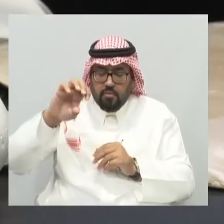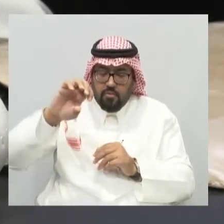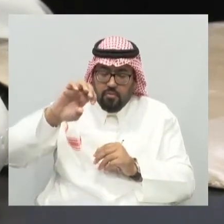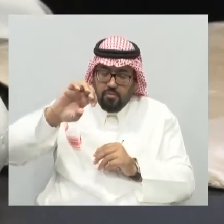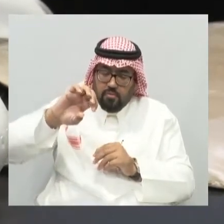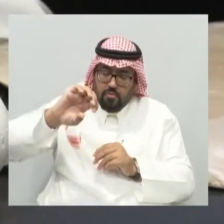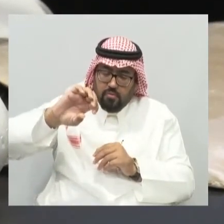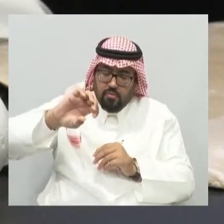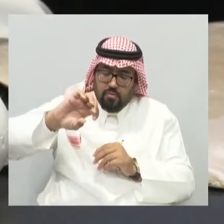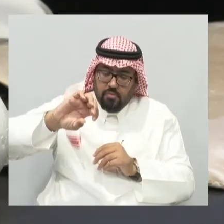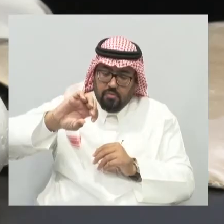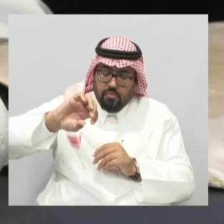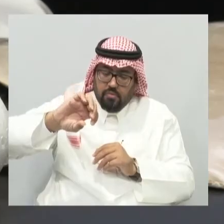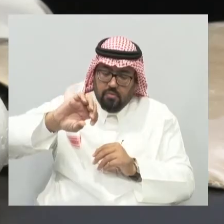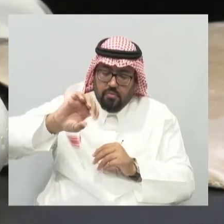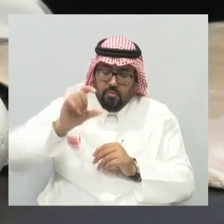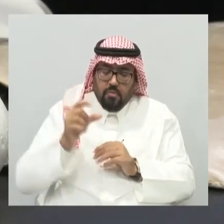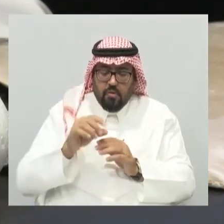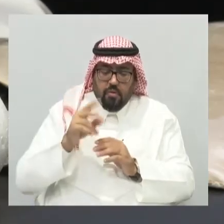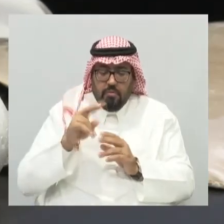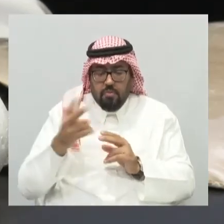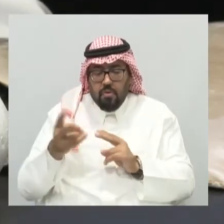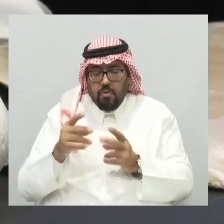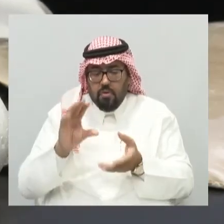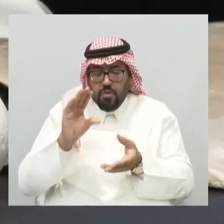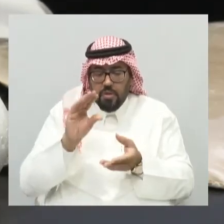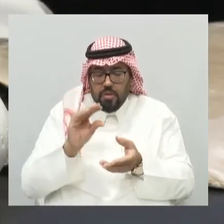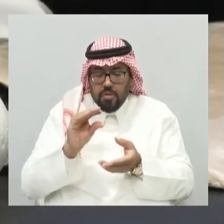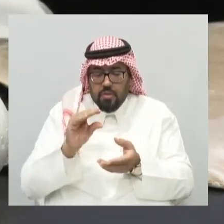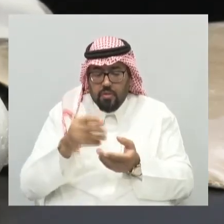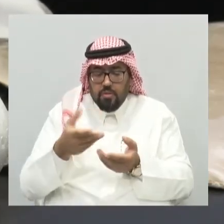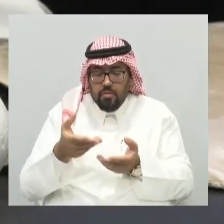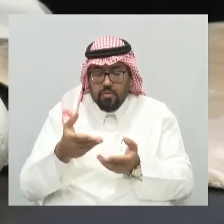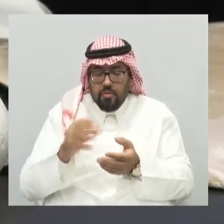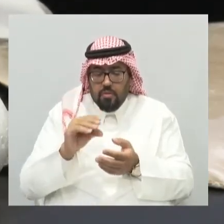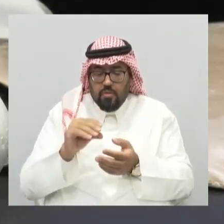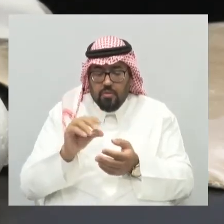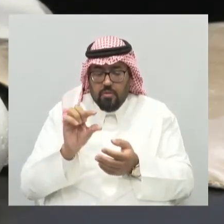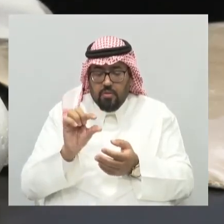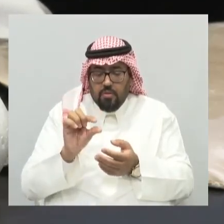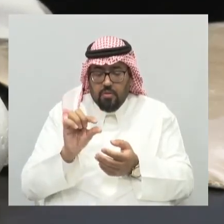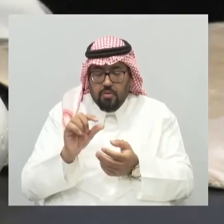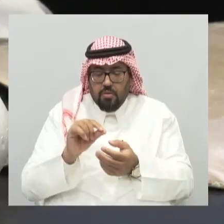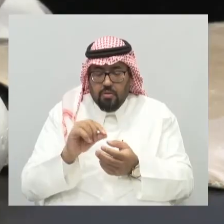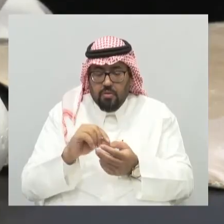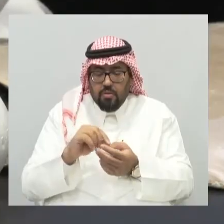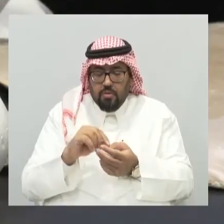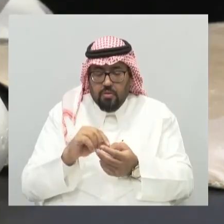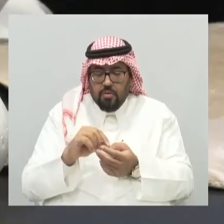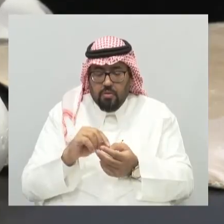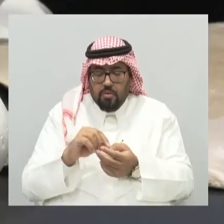في هذا الكوب الماء الان اخذ شكل